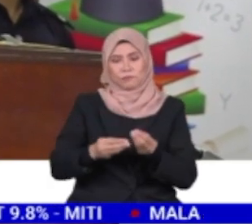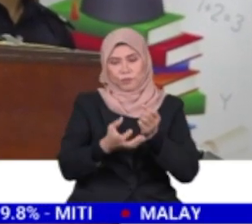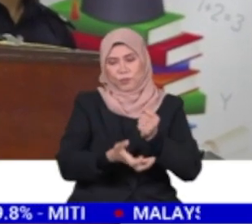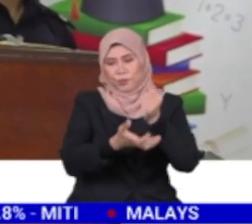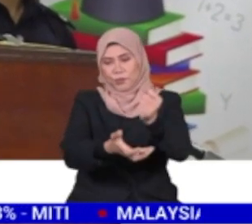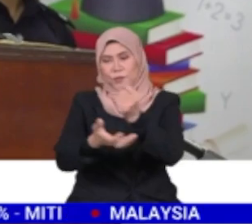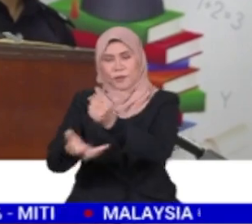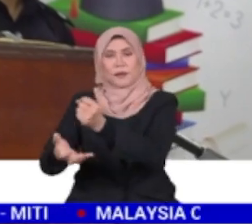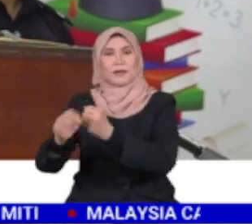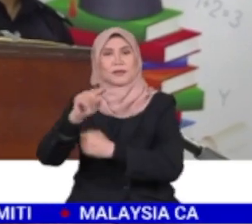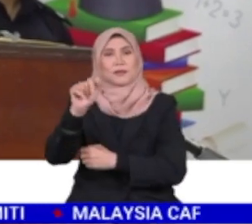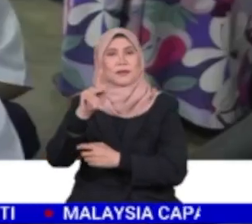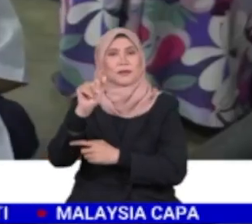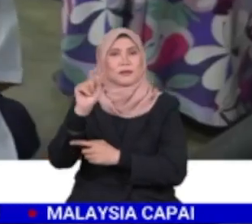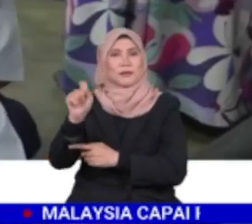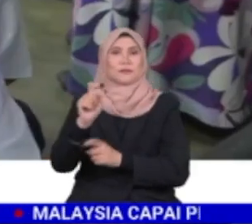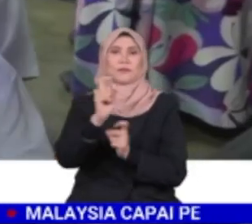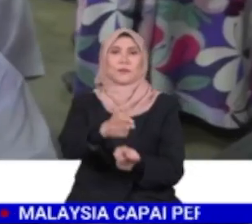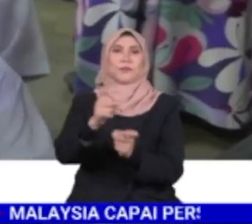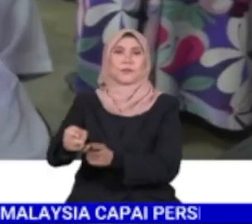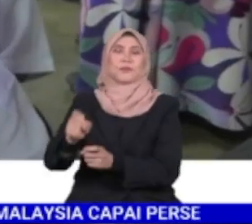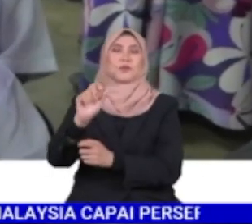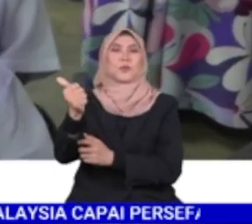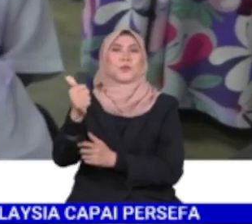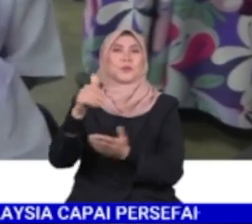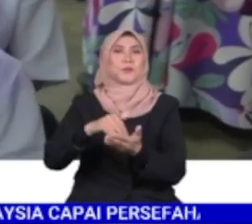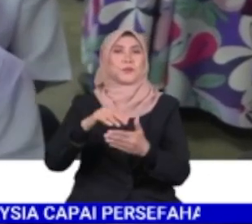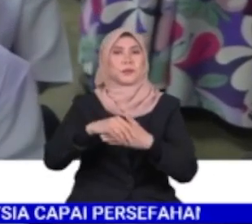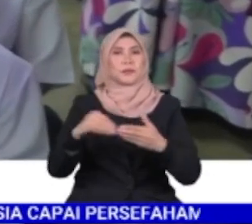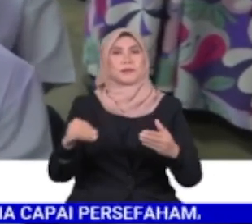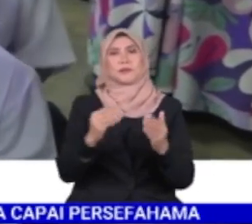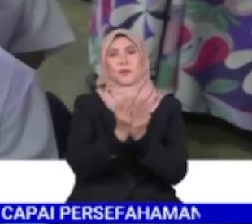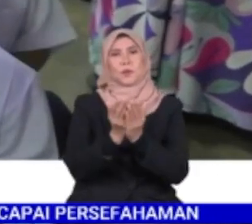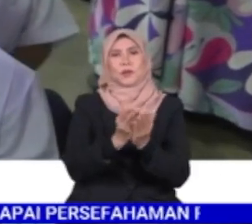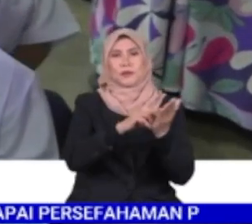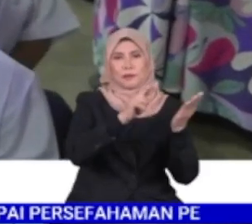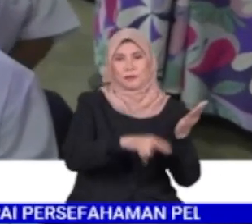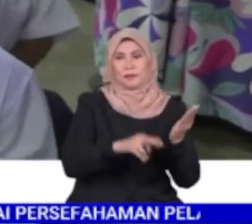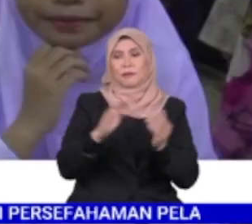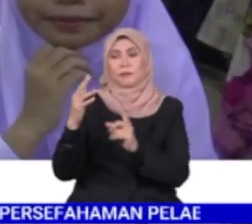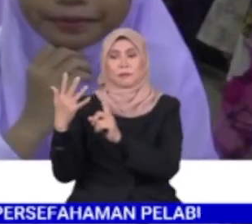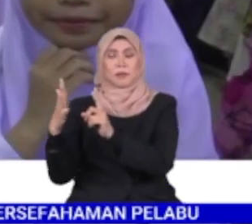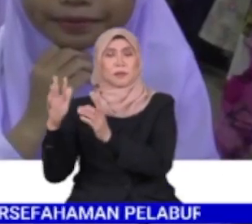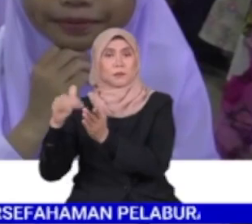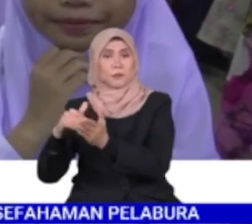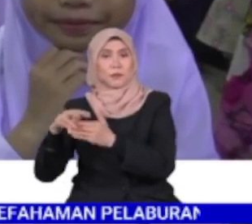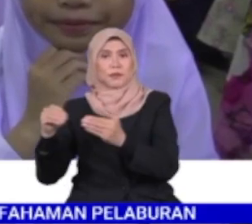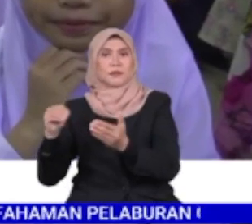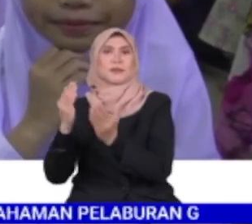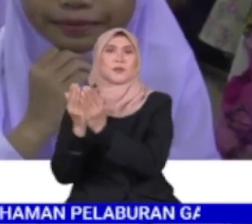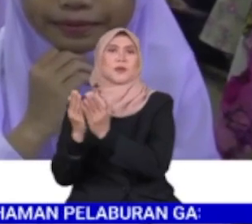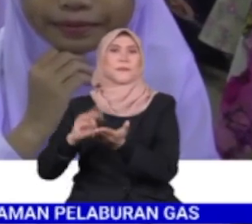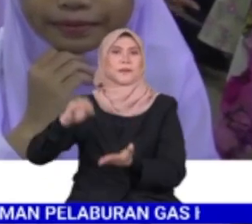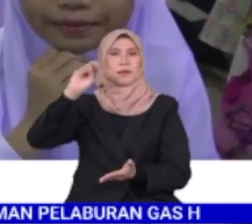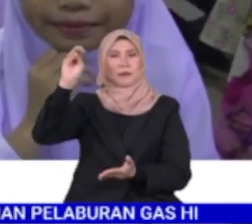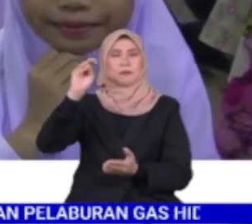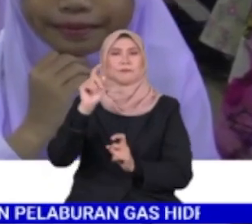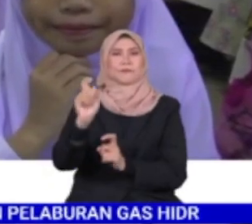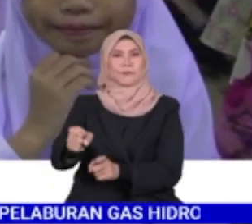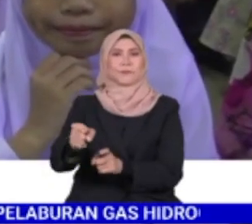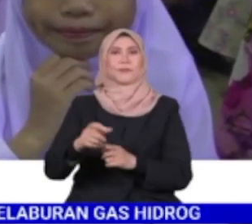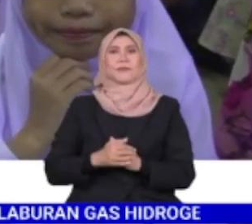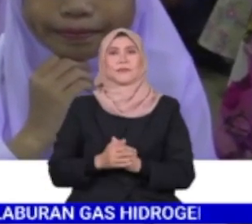pihak yang menyumbangkan 10.000 Ringgit kepada setiap sekolah rendah dan 15.000 Ringgit untuk sekolah menengah terpilih di negeri ini